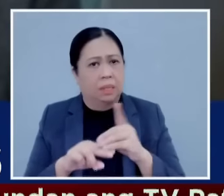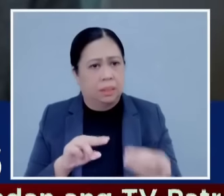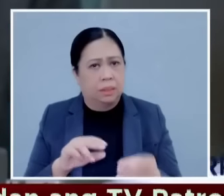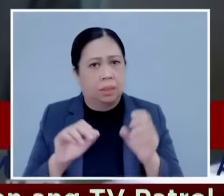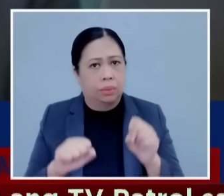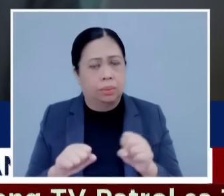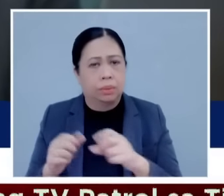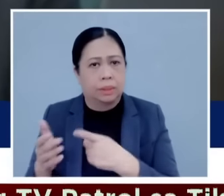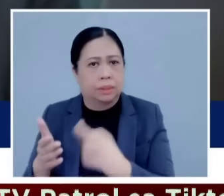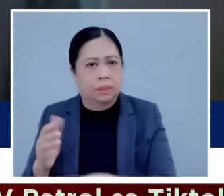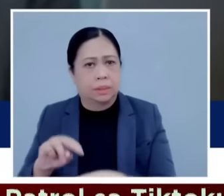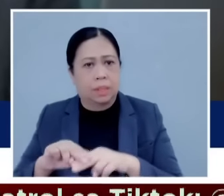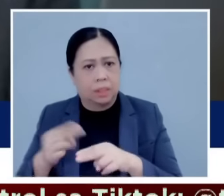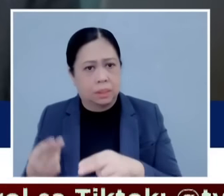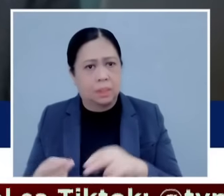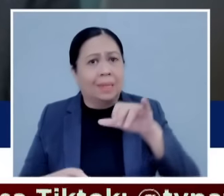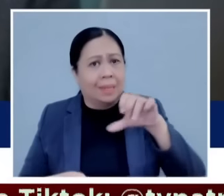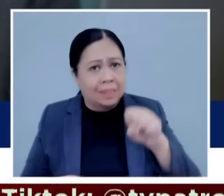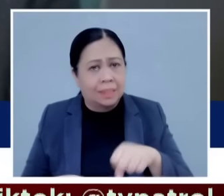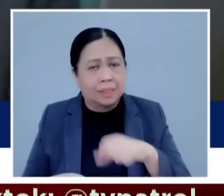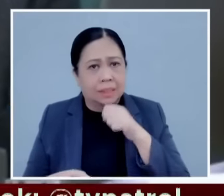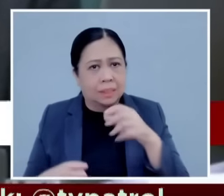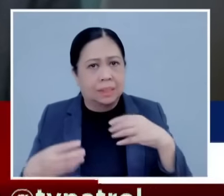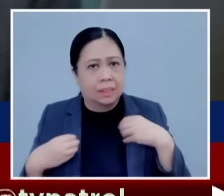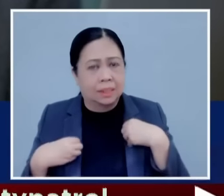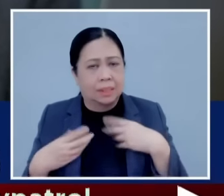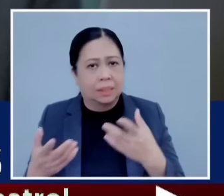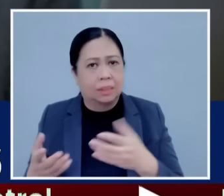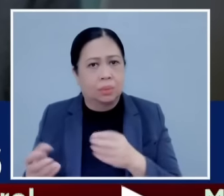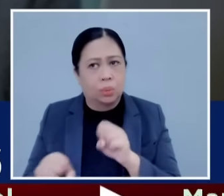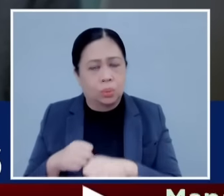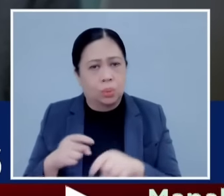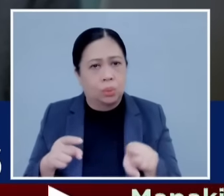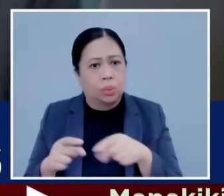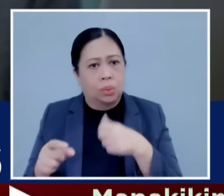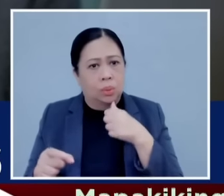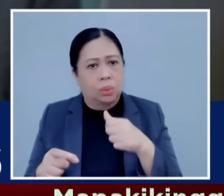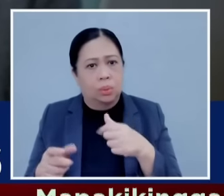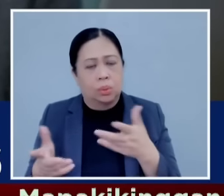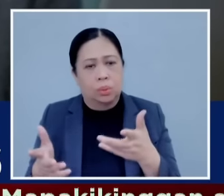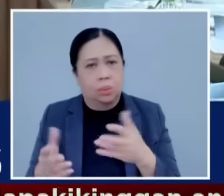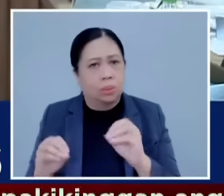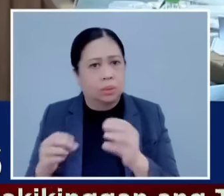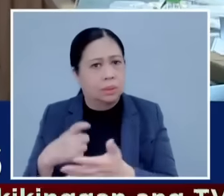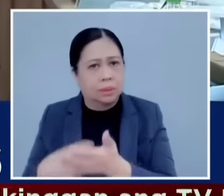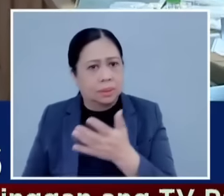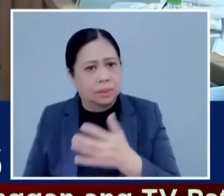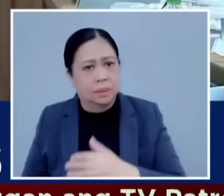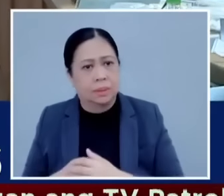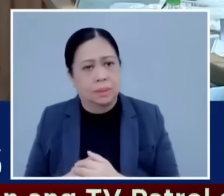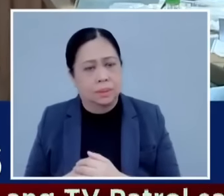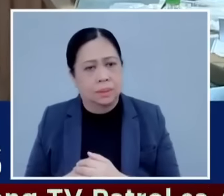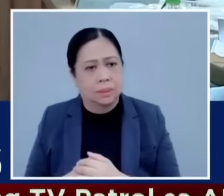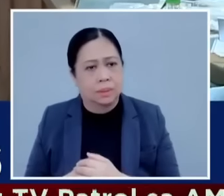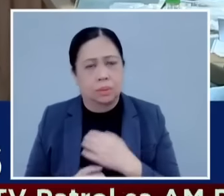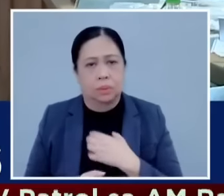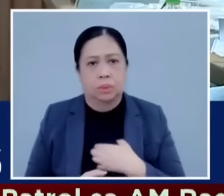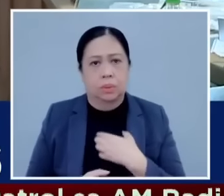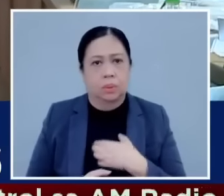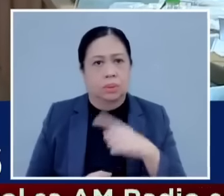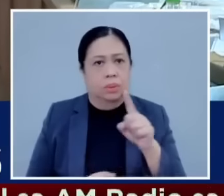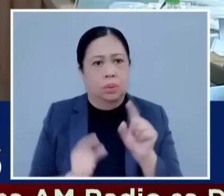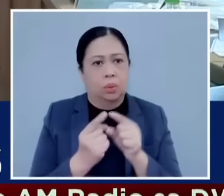deductible. Of course, you did not receive the revenues and therefore it's not taxable. Inalmahan naman ng isang grupo